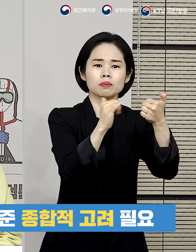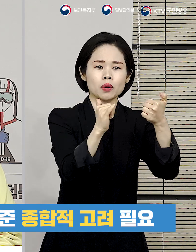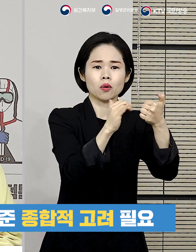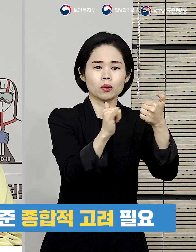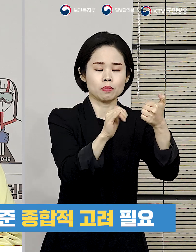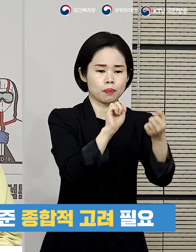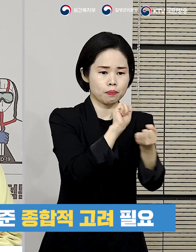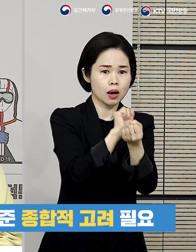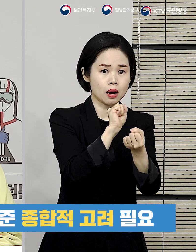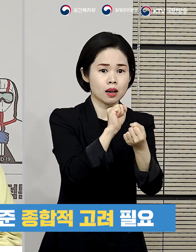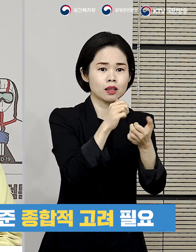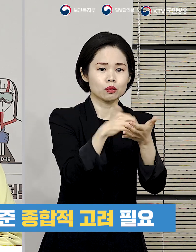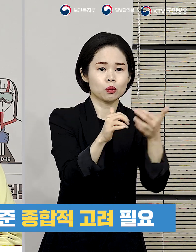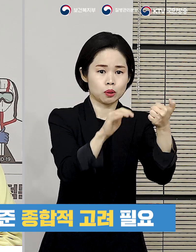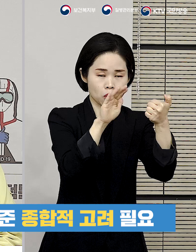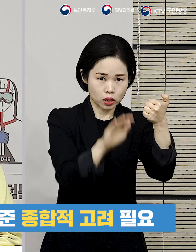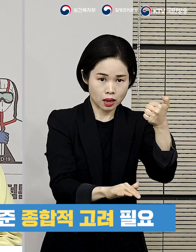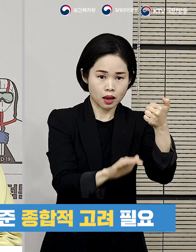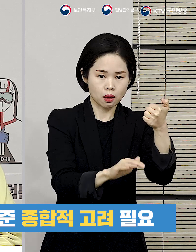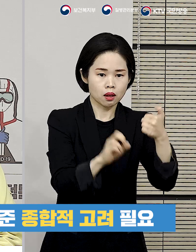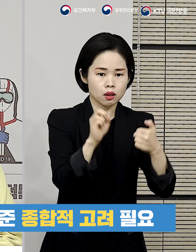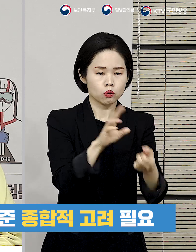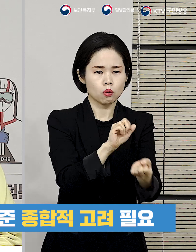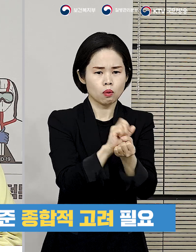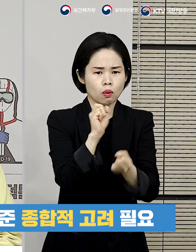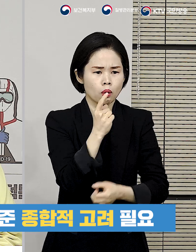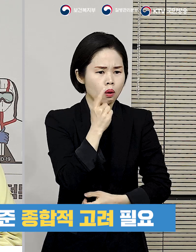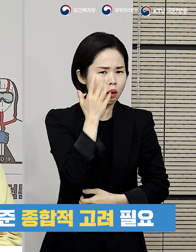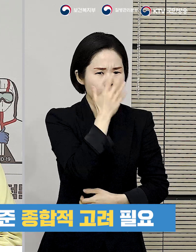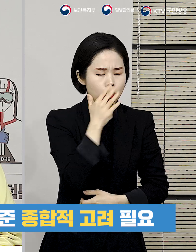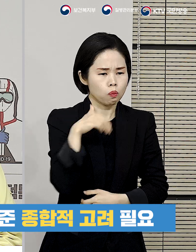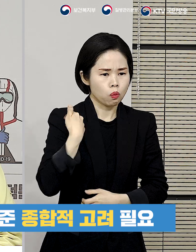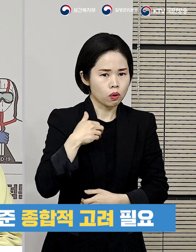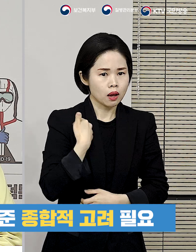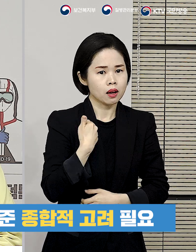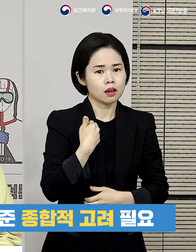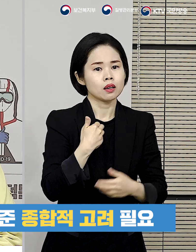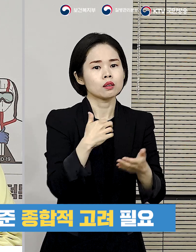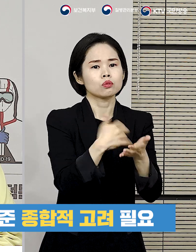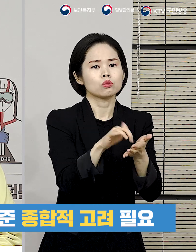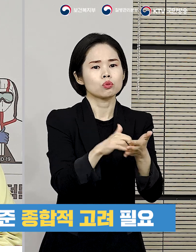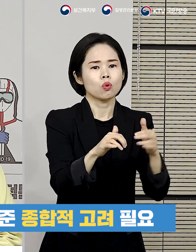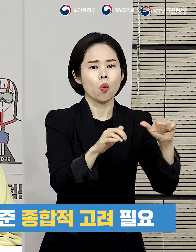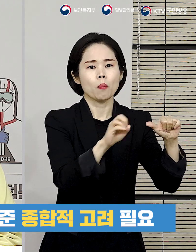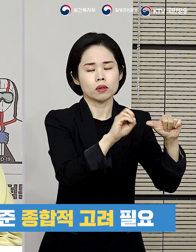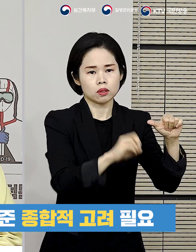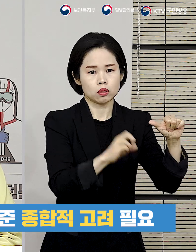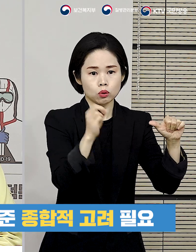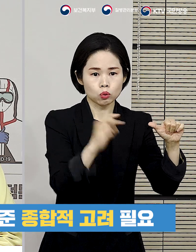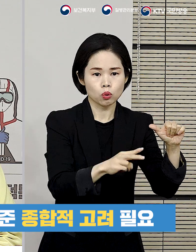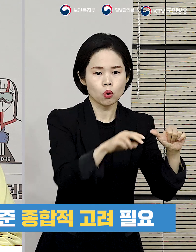이하라고 제시를 했었습니다. 감염 병률을 파악할 수 없는 환자의 퍼센테이지가